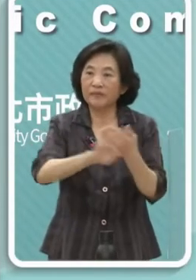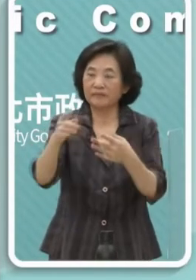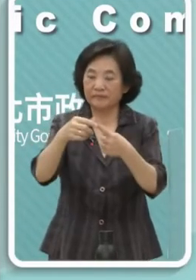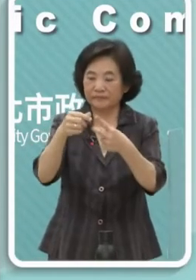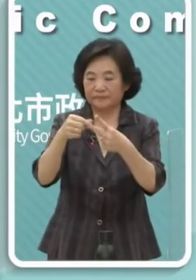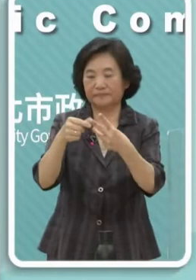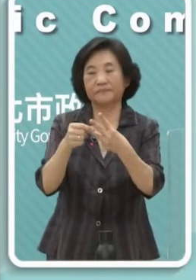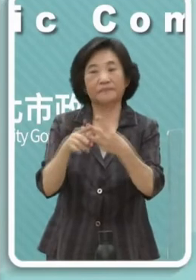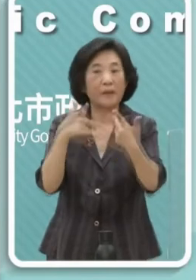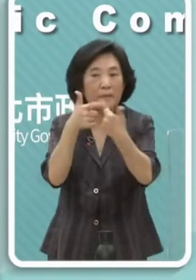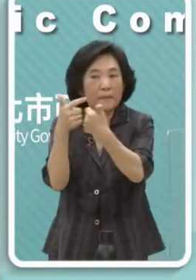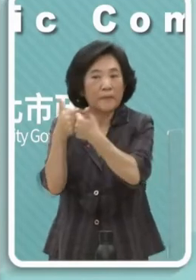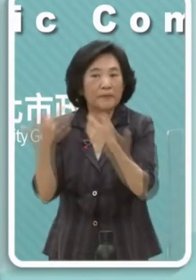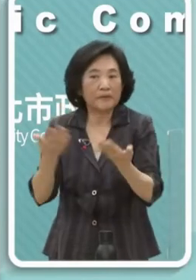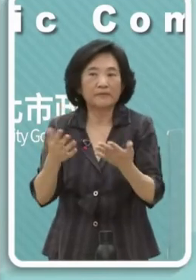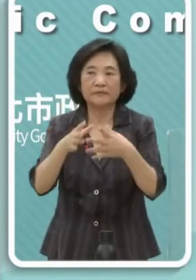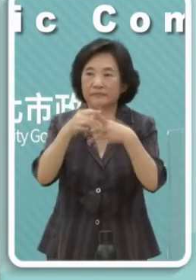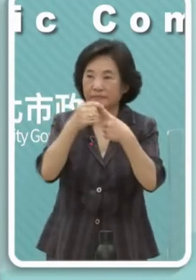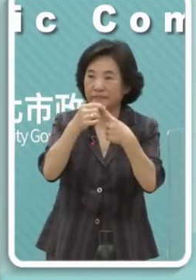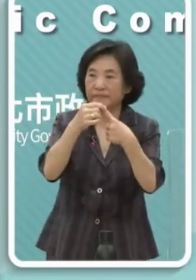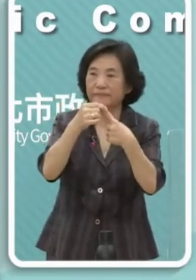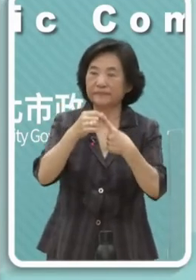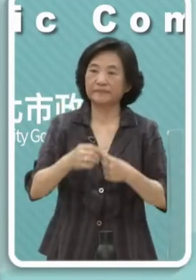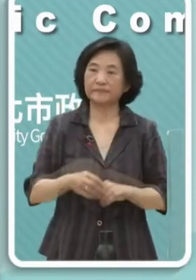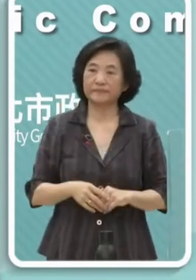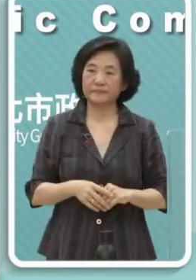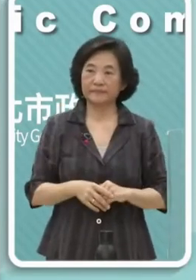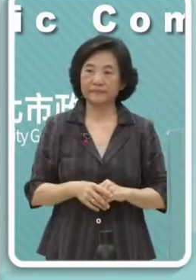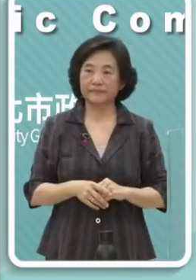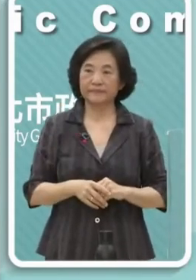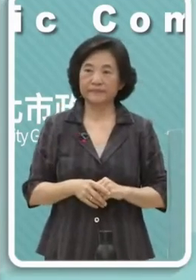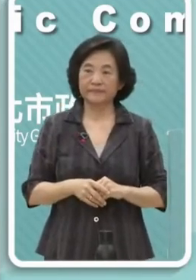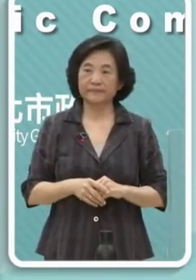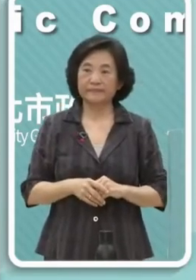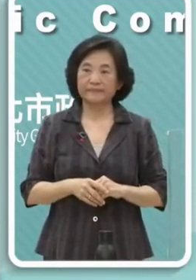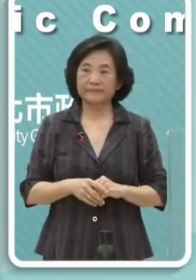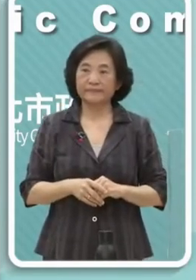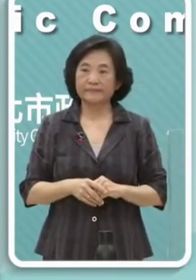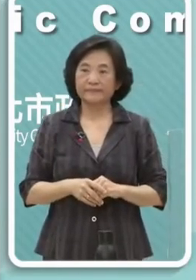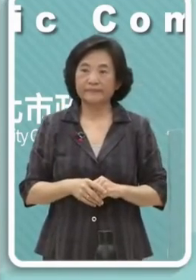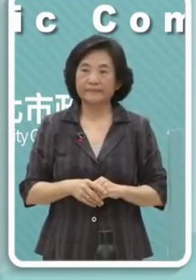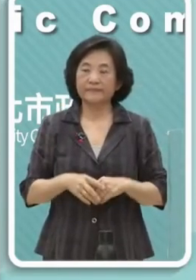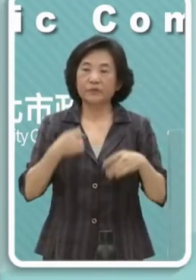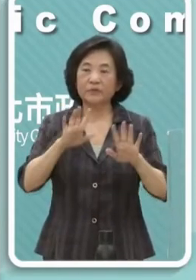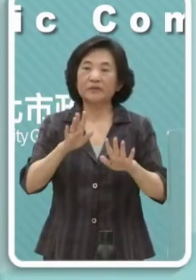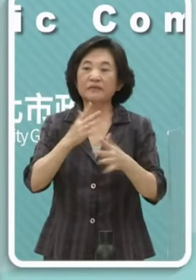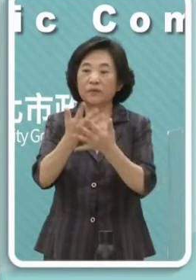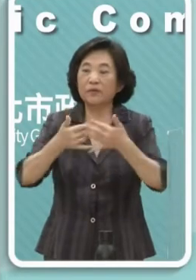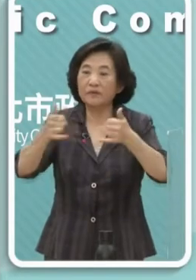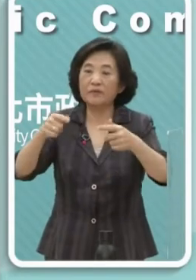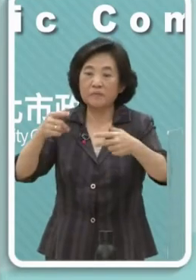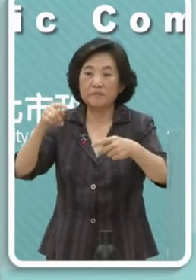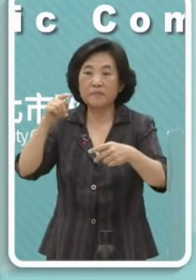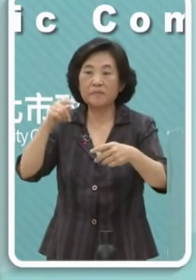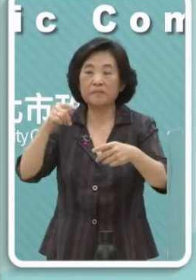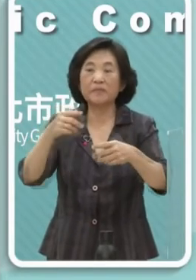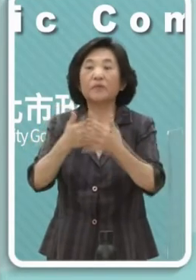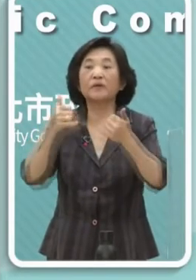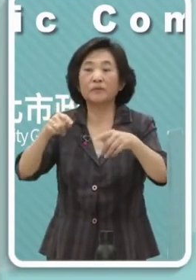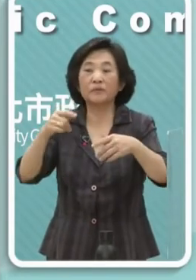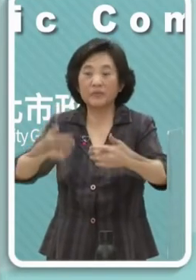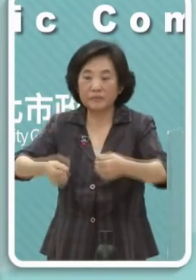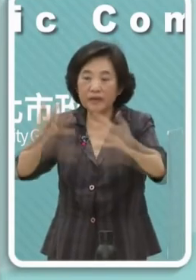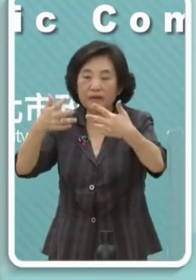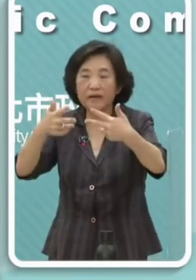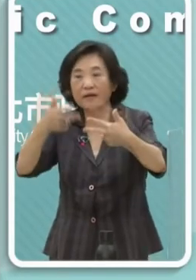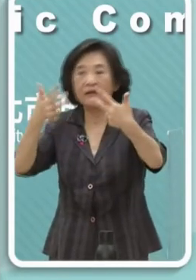顺便提一下啊，这个很重要。第一个就是说，我们虽然采取了这个远距教学，无论是中小学